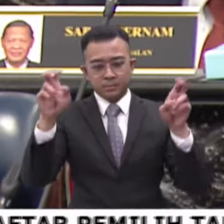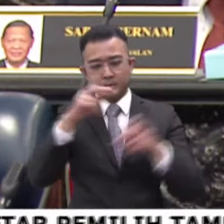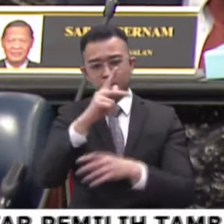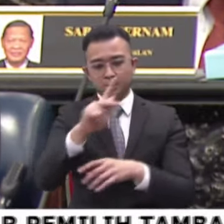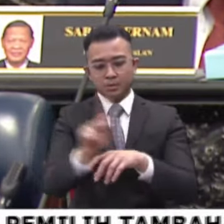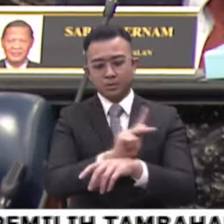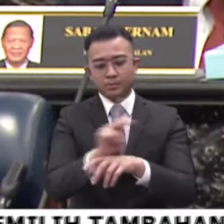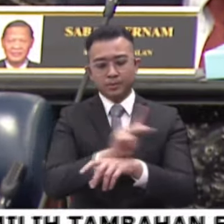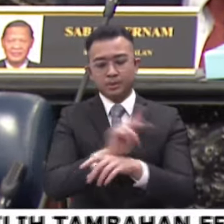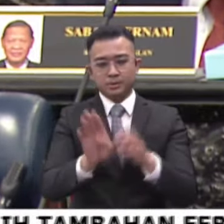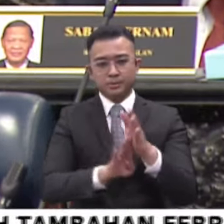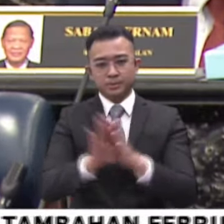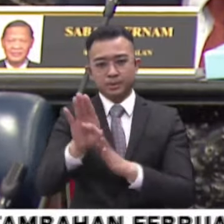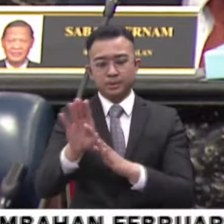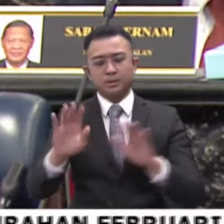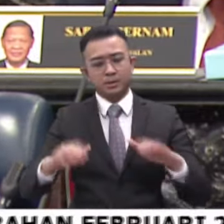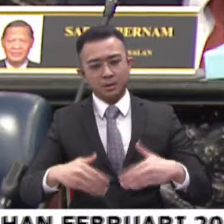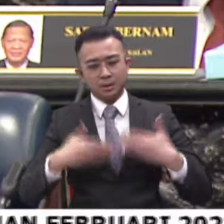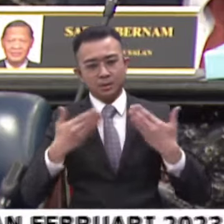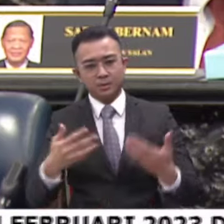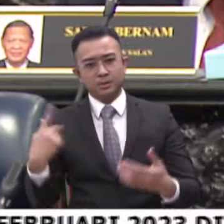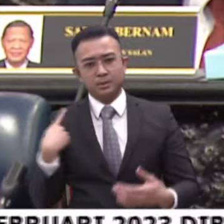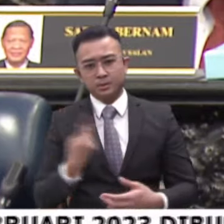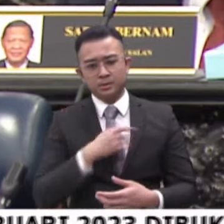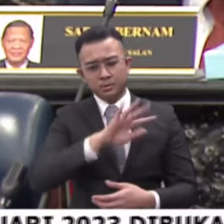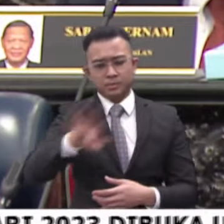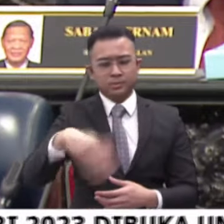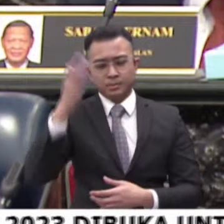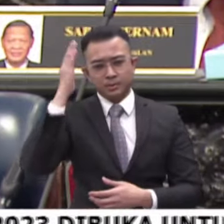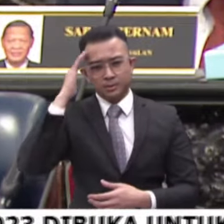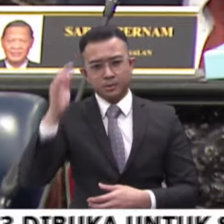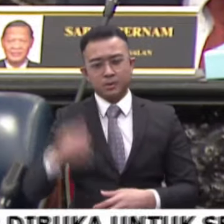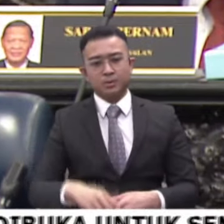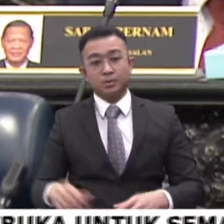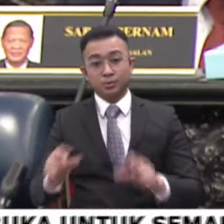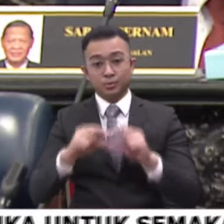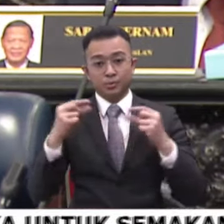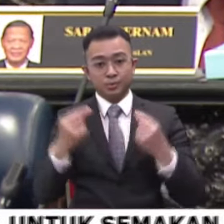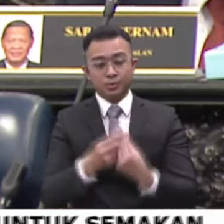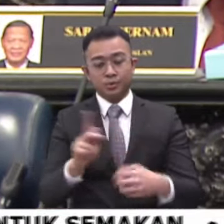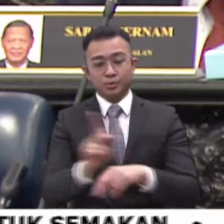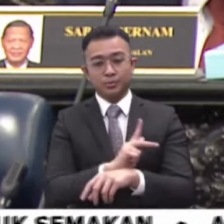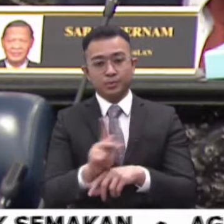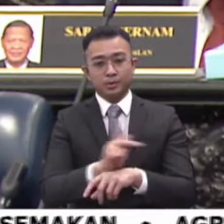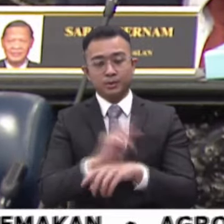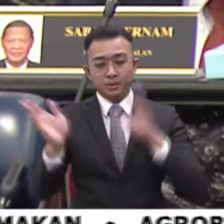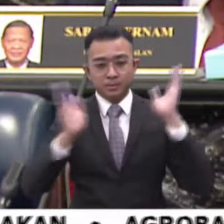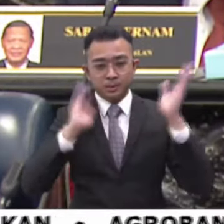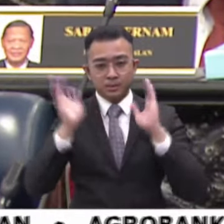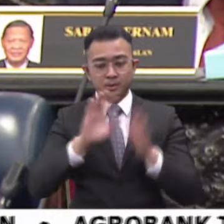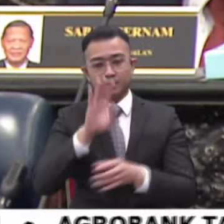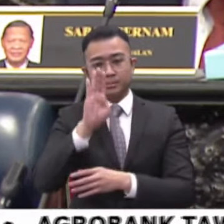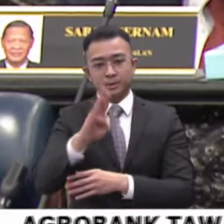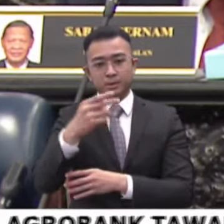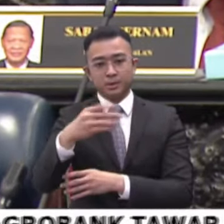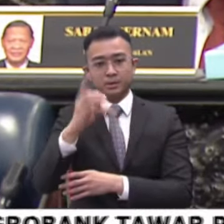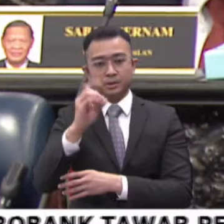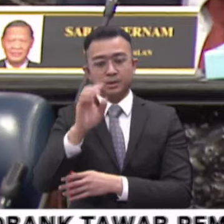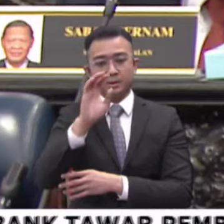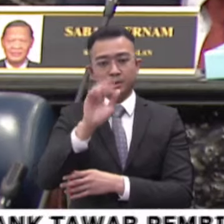koperasi. Sebagaimana yang kita semua sedia maklum, Angkatan Koperasi Kebangsaan Malaysia Berhad iaitu